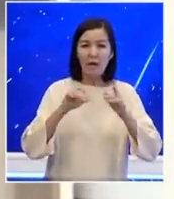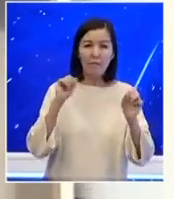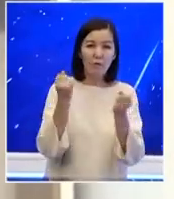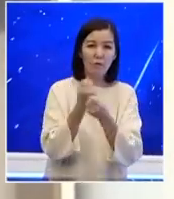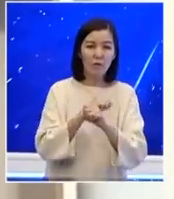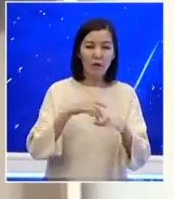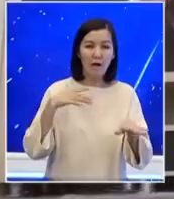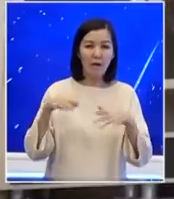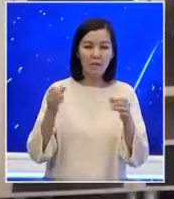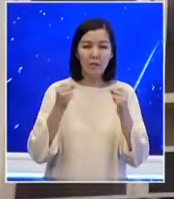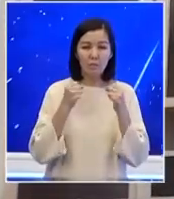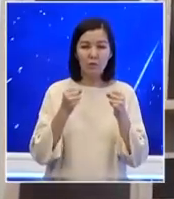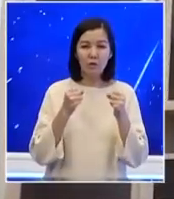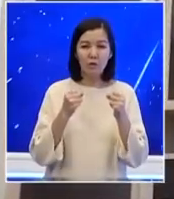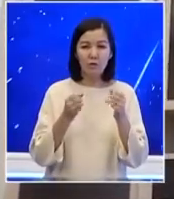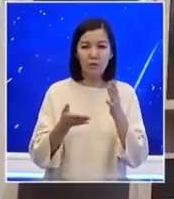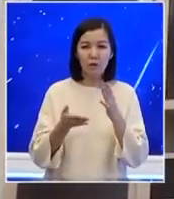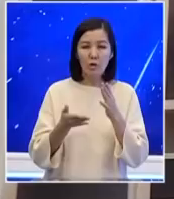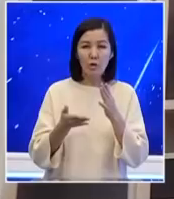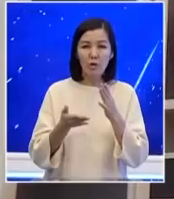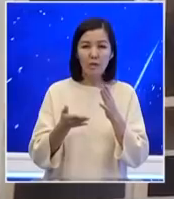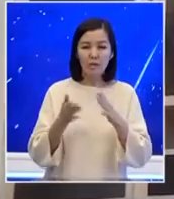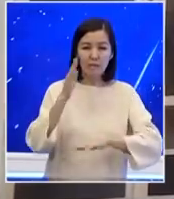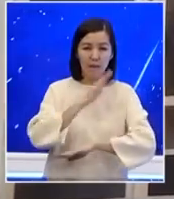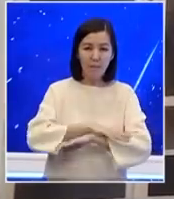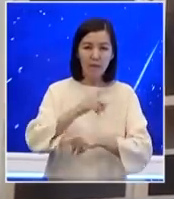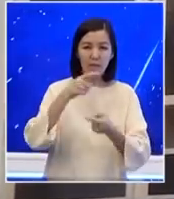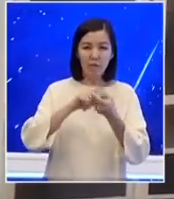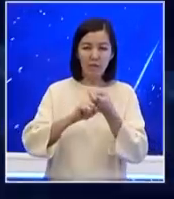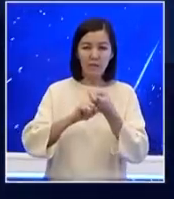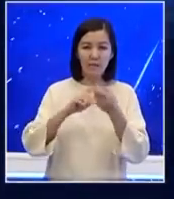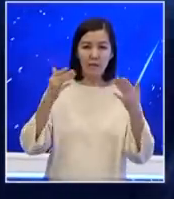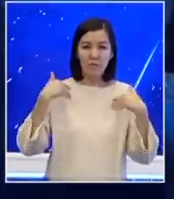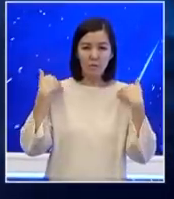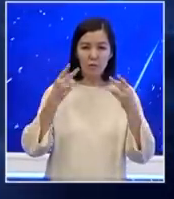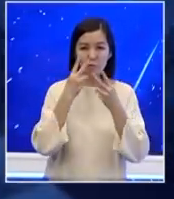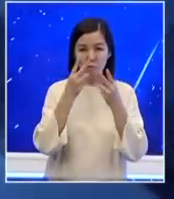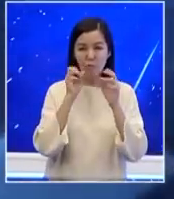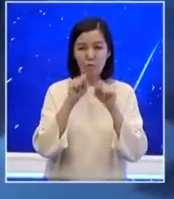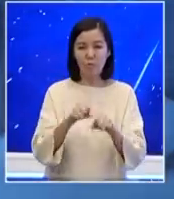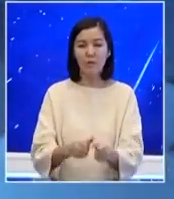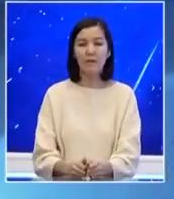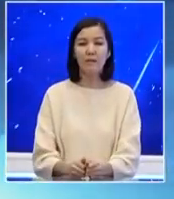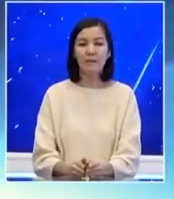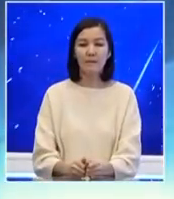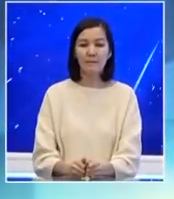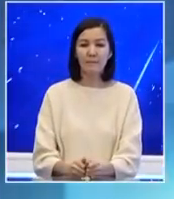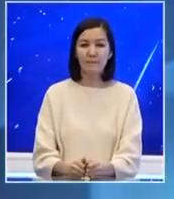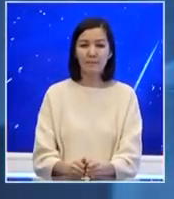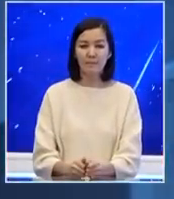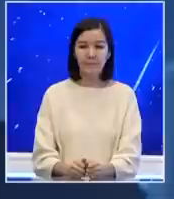әлсіз ауылдағы спортшылар үшін өткен сабақтың жазылып алынған нұсқасы көрсетіледі. Жарқын Нұрланұлы, Надир Хамзин, жетісу